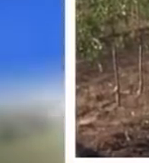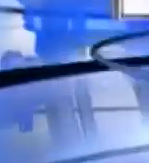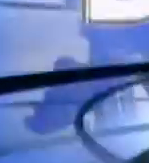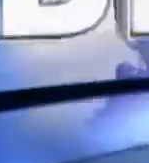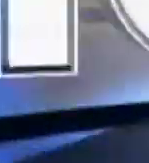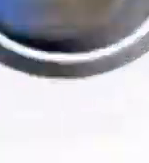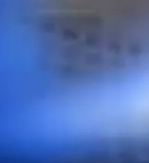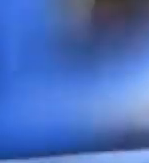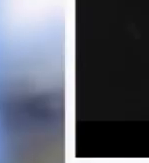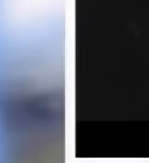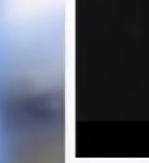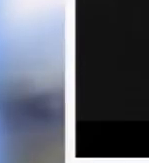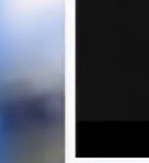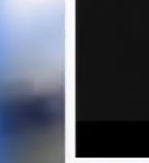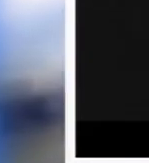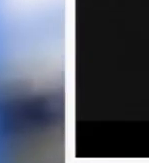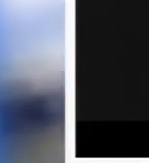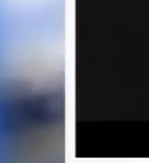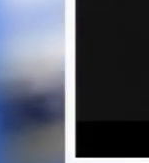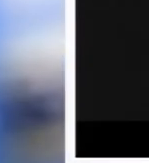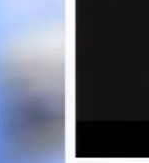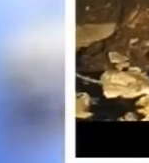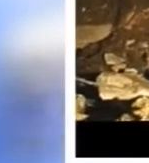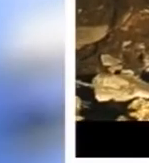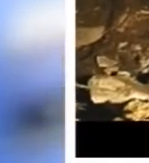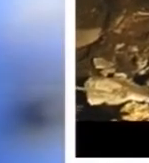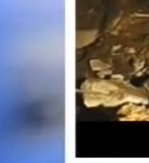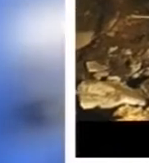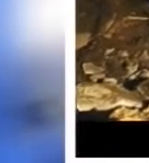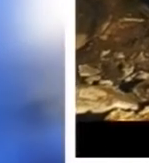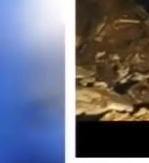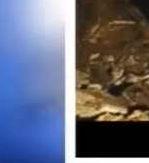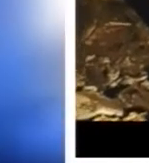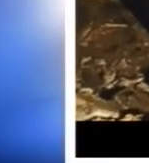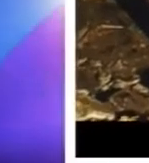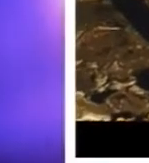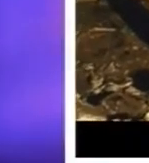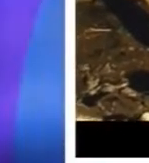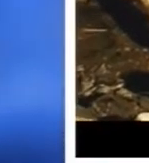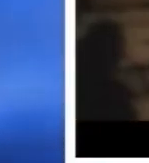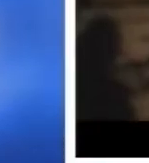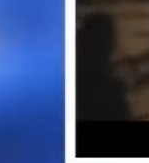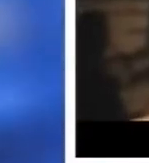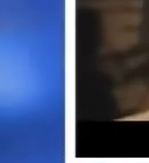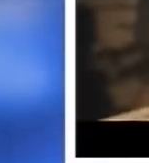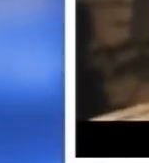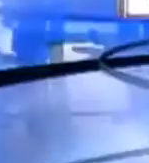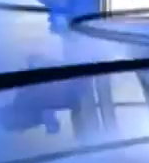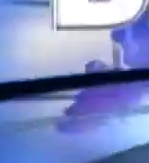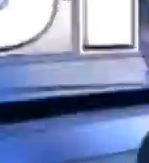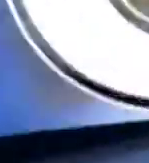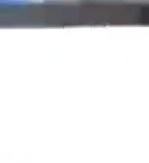гривень. У Тернополі на території комбінату «Будіндустрія» в бетонно-формувальному цеху стався вибух газової